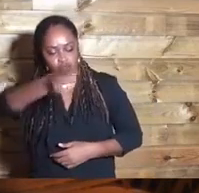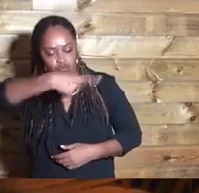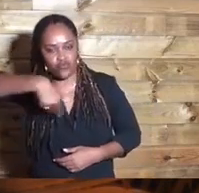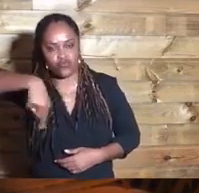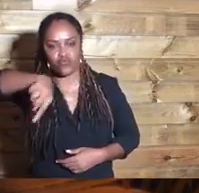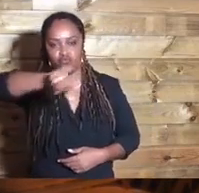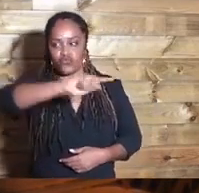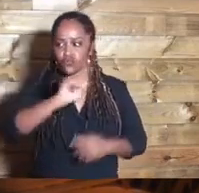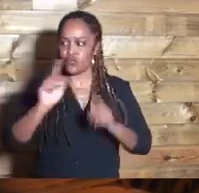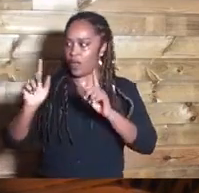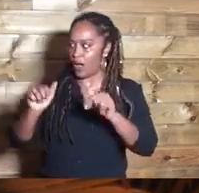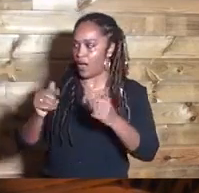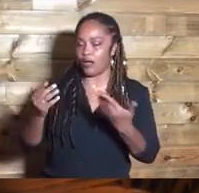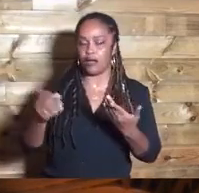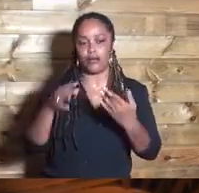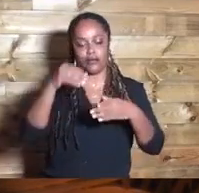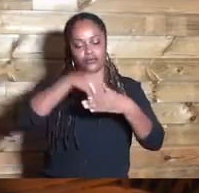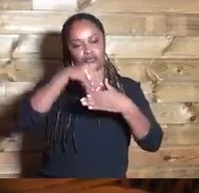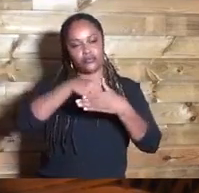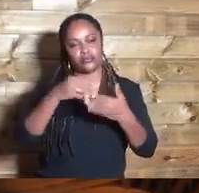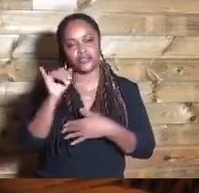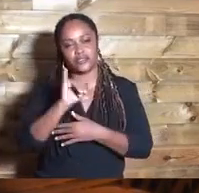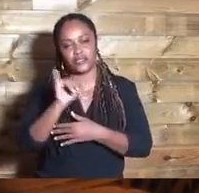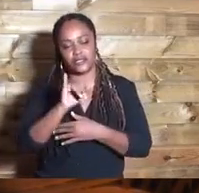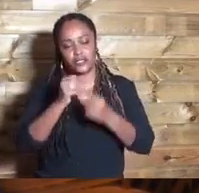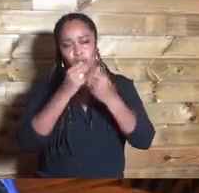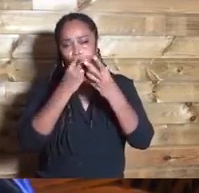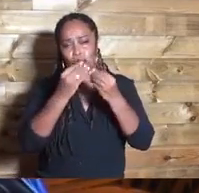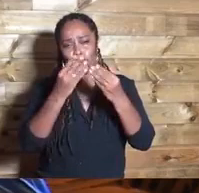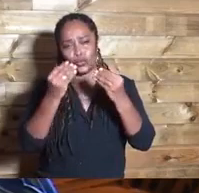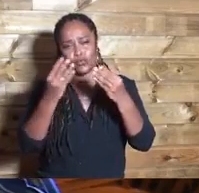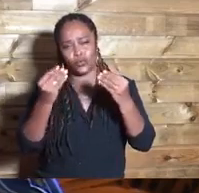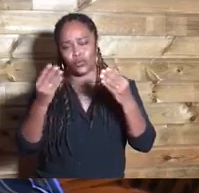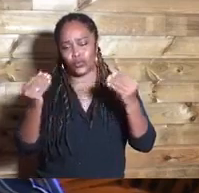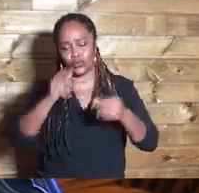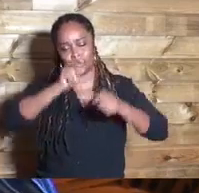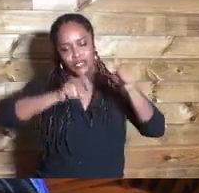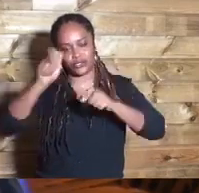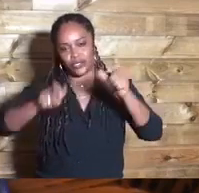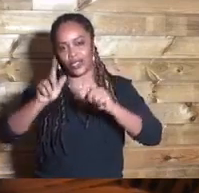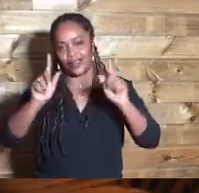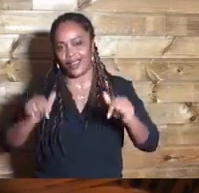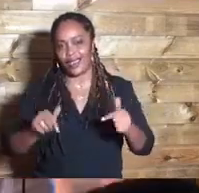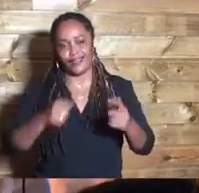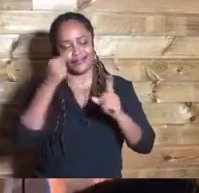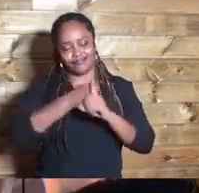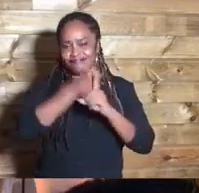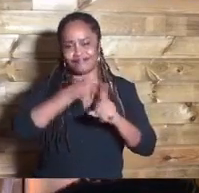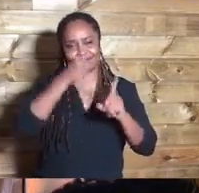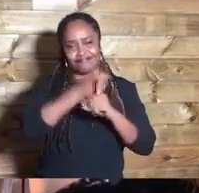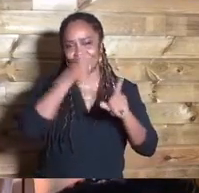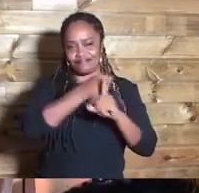là, tini des dizaines de Luc qu'a monté. Des dizaines de Luc qui a